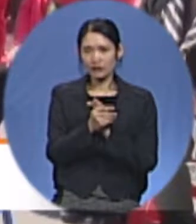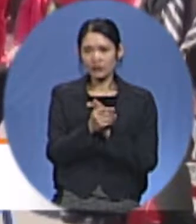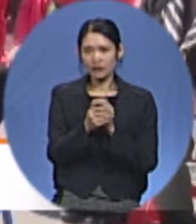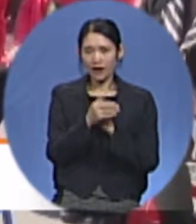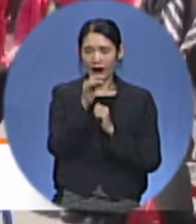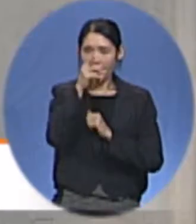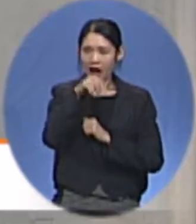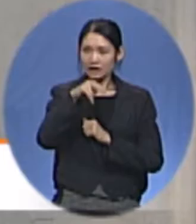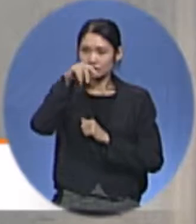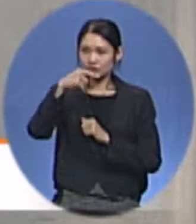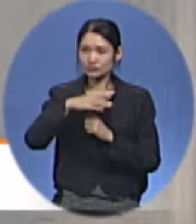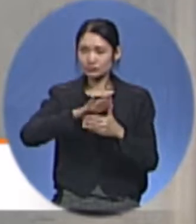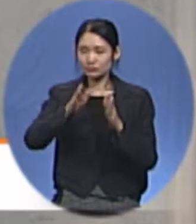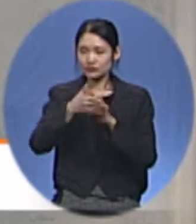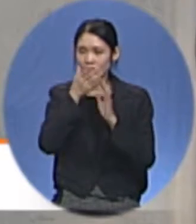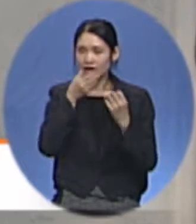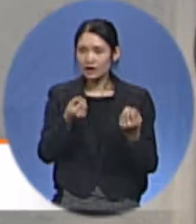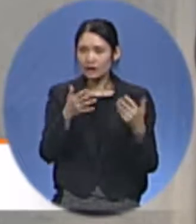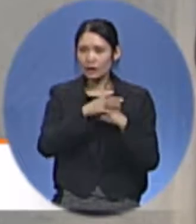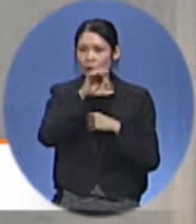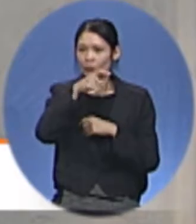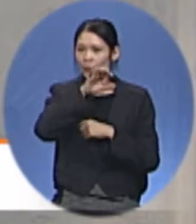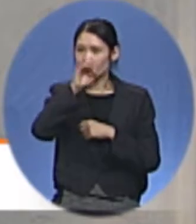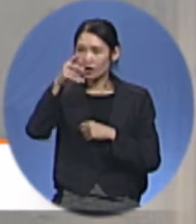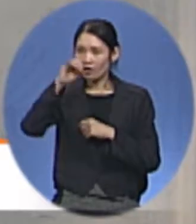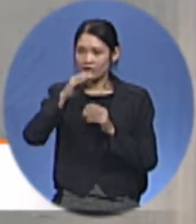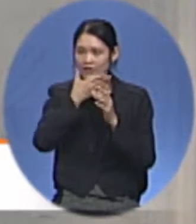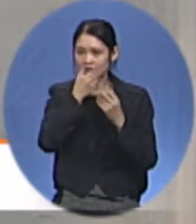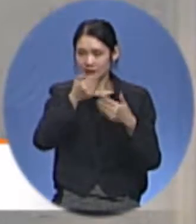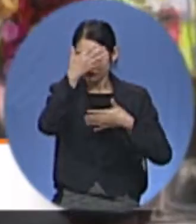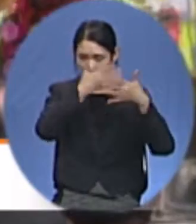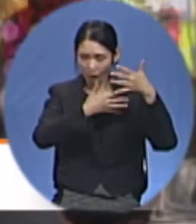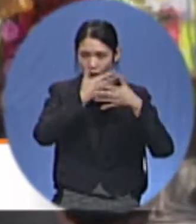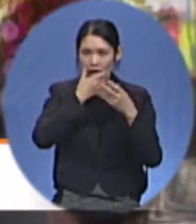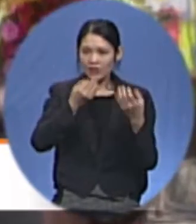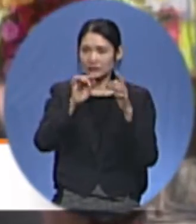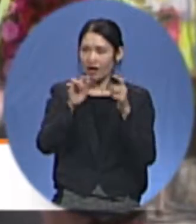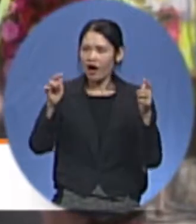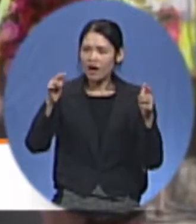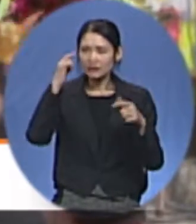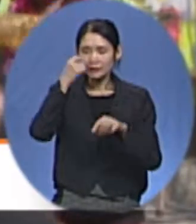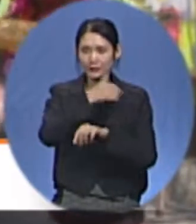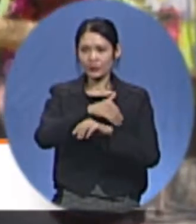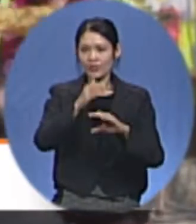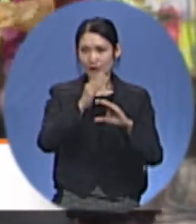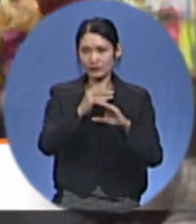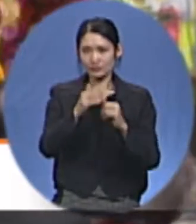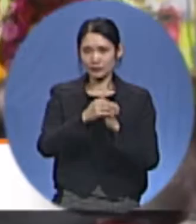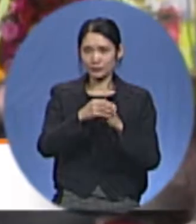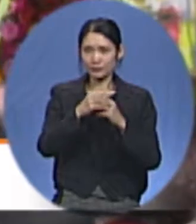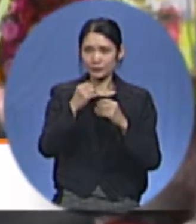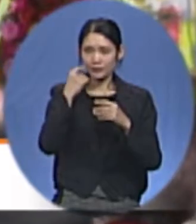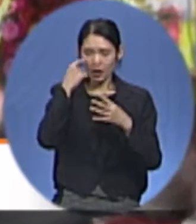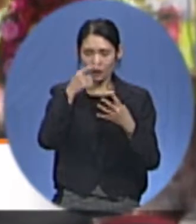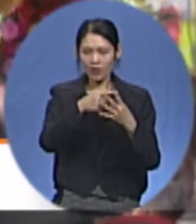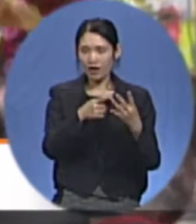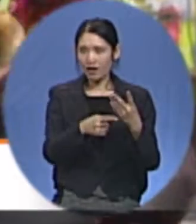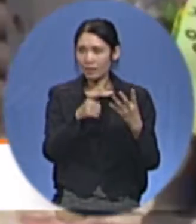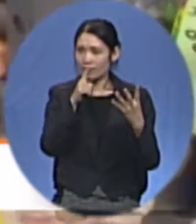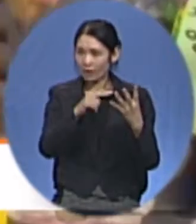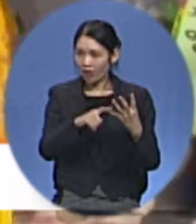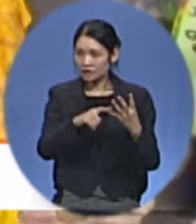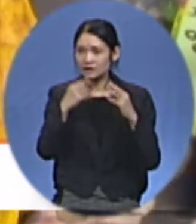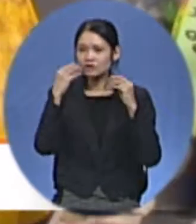학술포럼 문화행사, 고려인 영화제 등 다양한 사업을 기획하고 매월 넷째 주 토요일을 고려인 방문의 날로